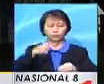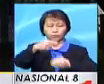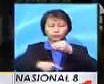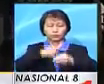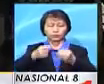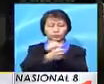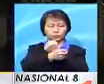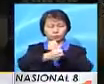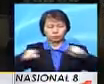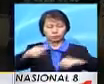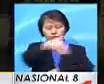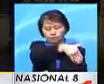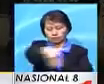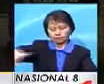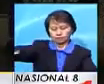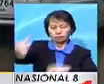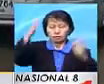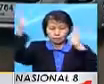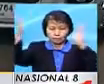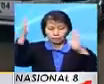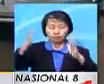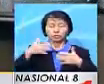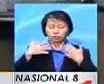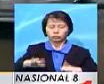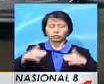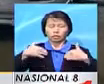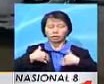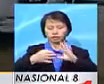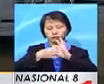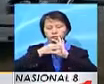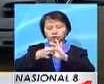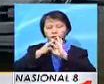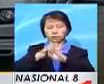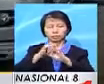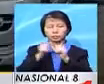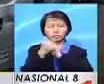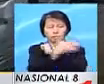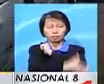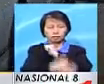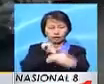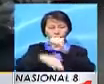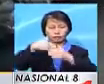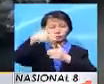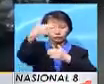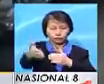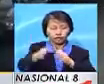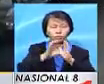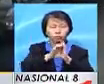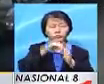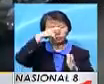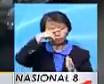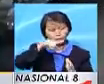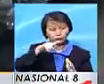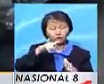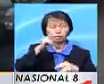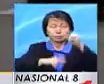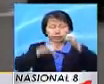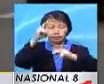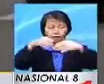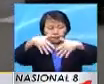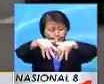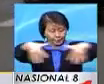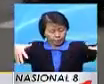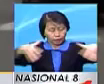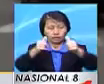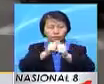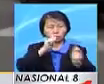Berhubung keselamatan di sempadan negara pula, Malaysia telah mengadakan kerjasama dengan negara jiran seperti Thailand, seperti pembinaan pagar